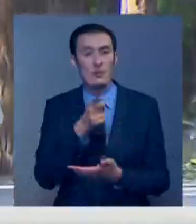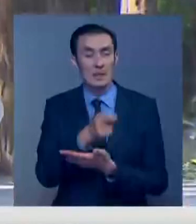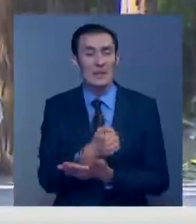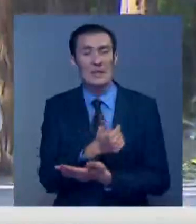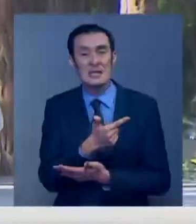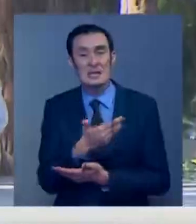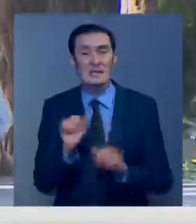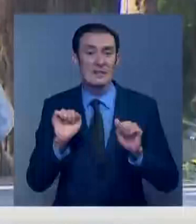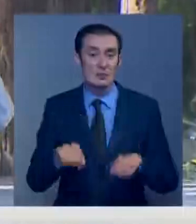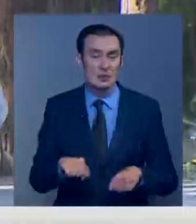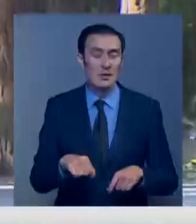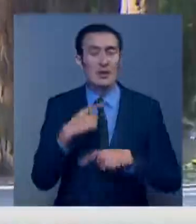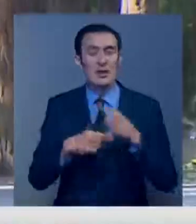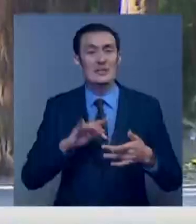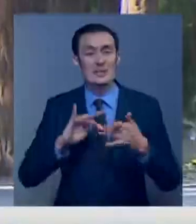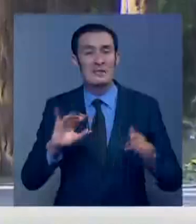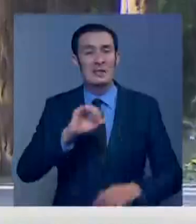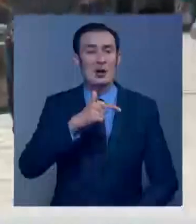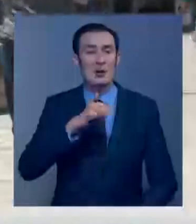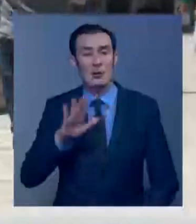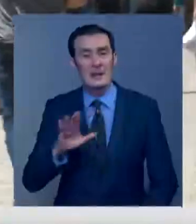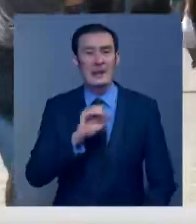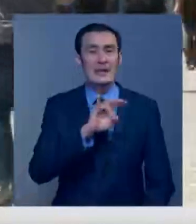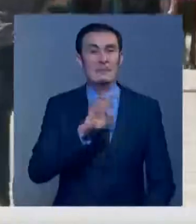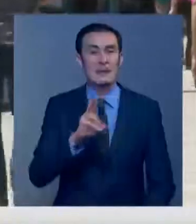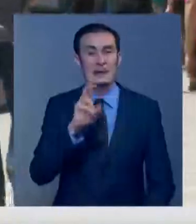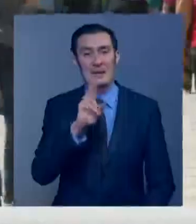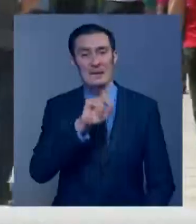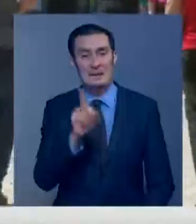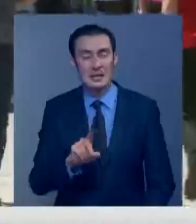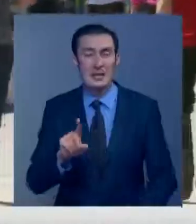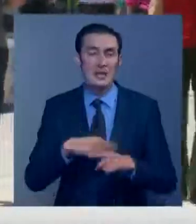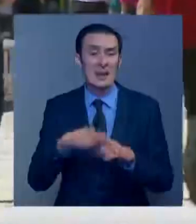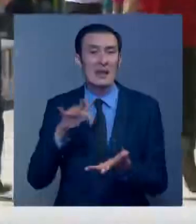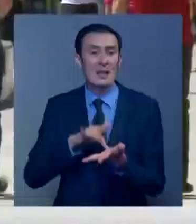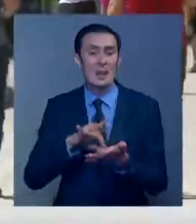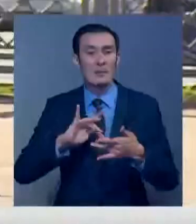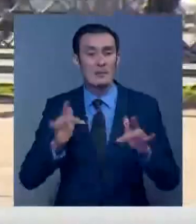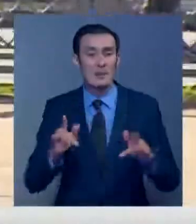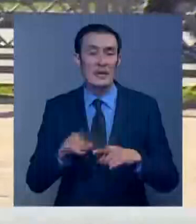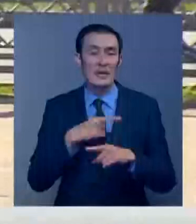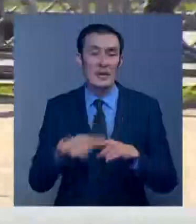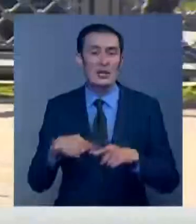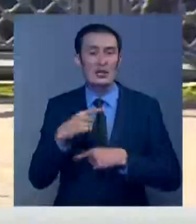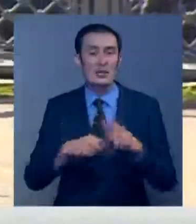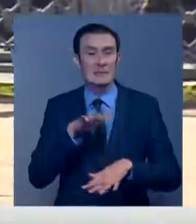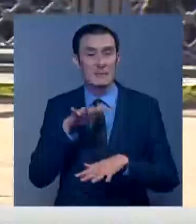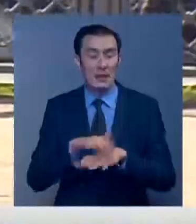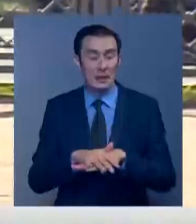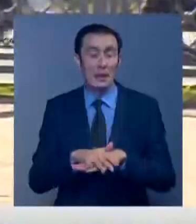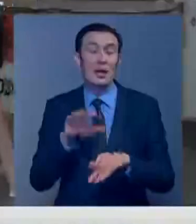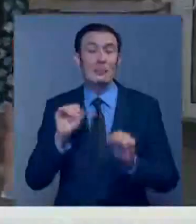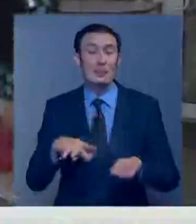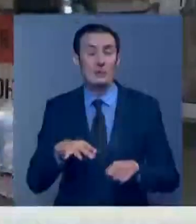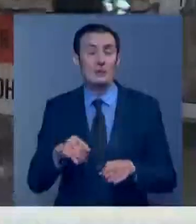несколькими способами, в том числе через сайты ЕГОВ, ЕМБЕК.КЗ и с помощью телеграм-ботов или ресурсов банка второго уровня. Прием